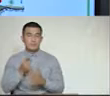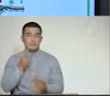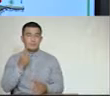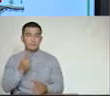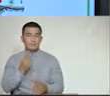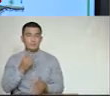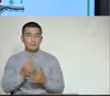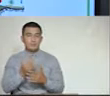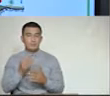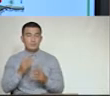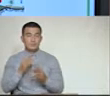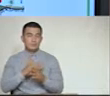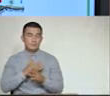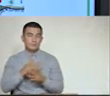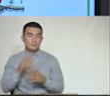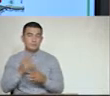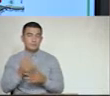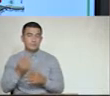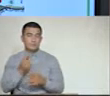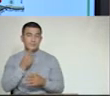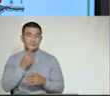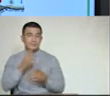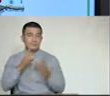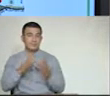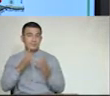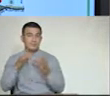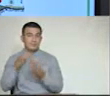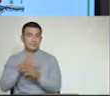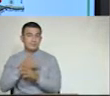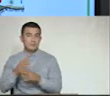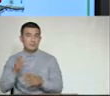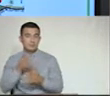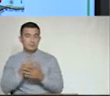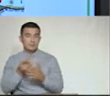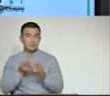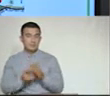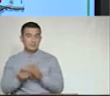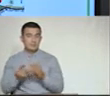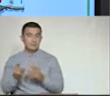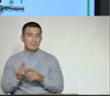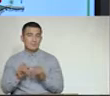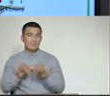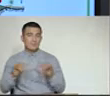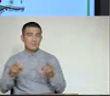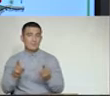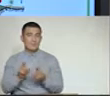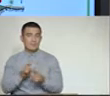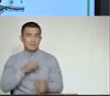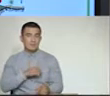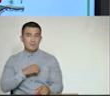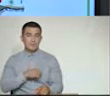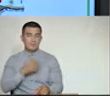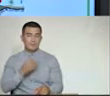infuzoriya tufilkadan ikkita infuzoriya tufilkasi hosil bo'ldi. Bu bo'linish tufilkaning